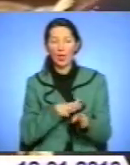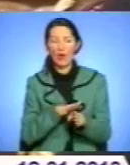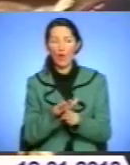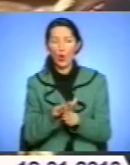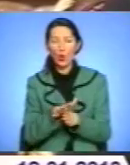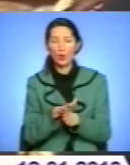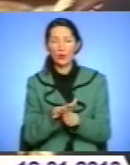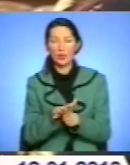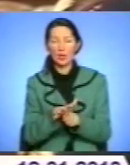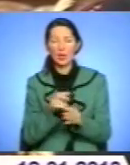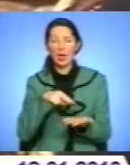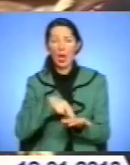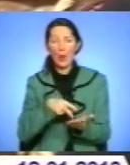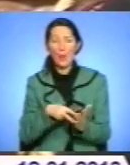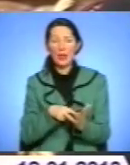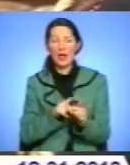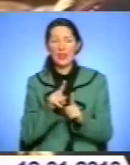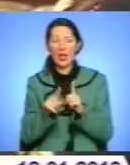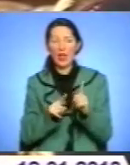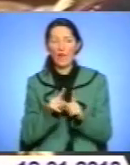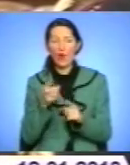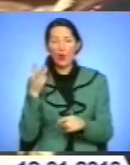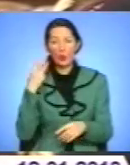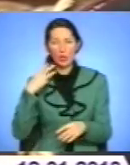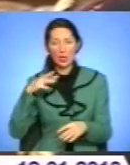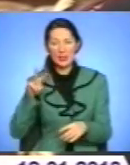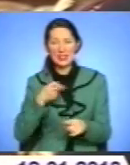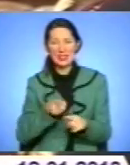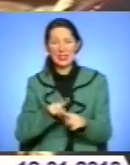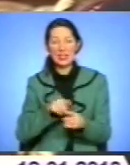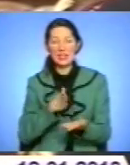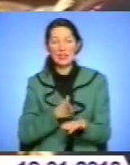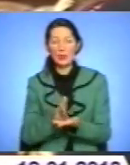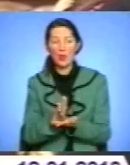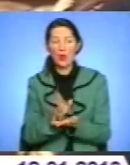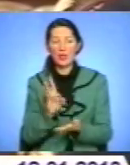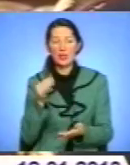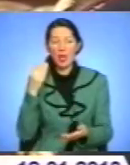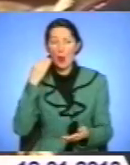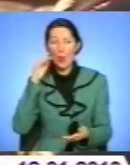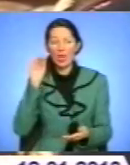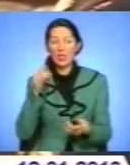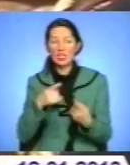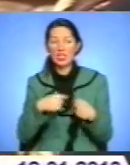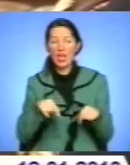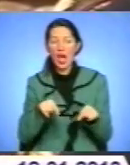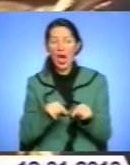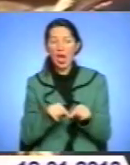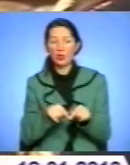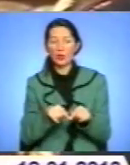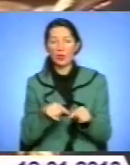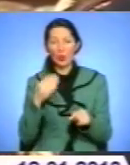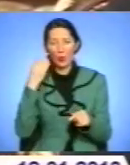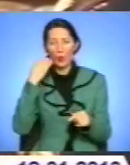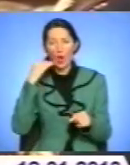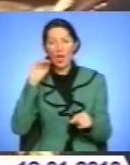виконувати план реформ модернізації, які спрямовані на покращення галузі, на